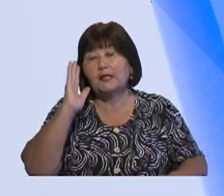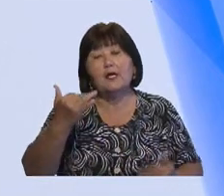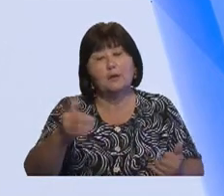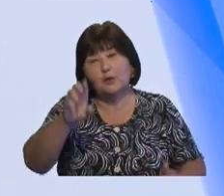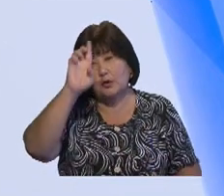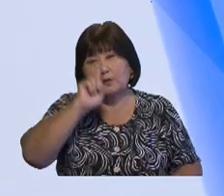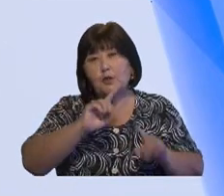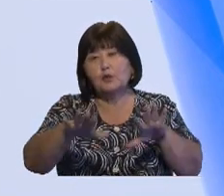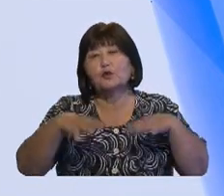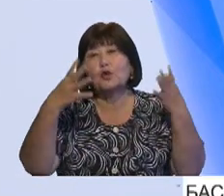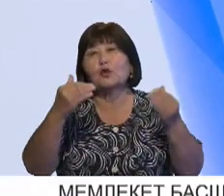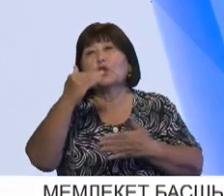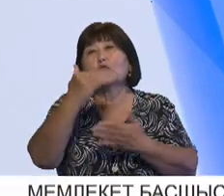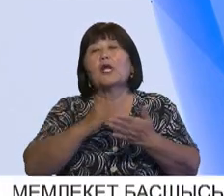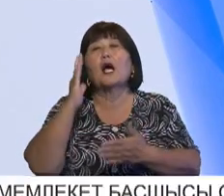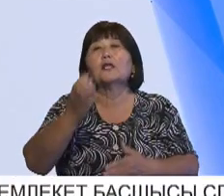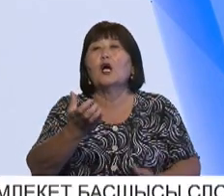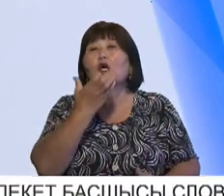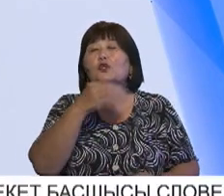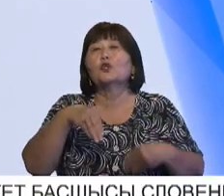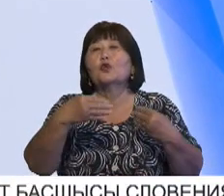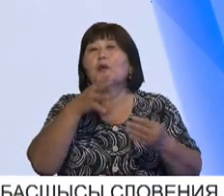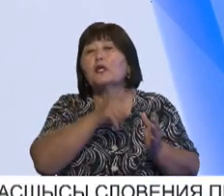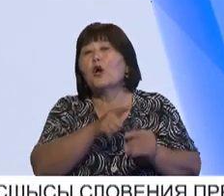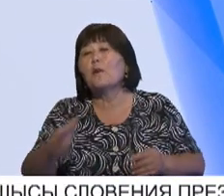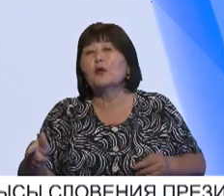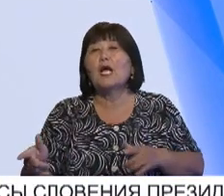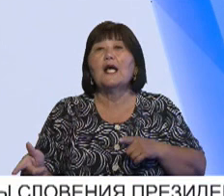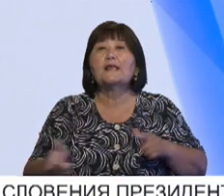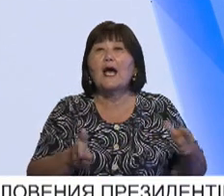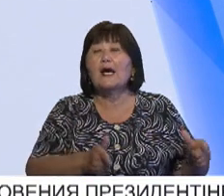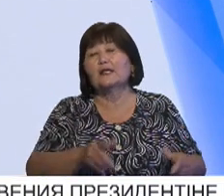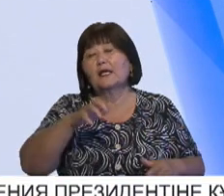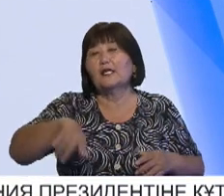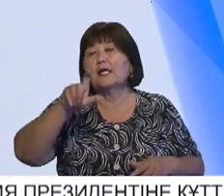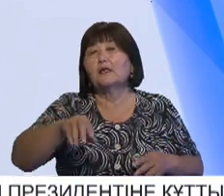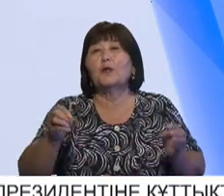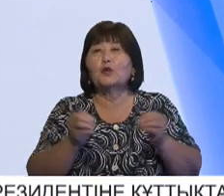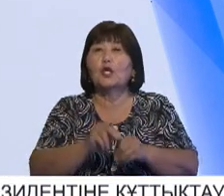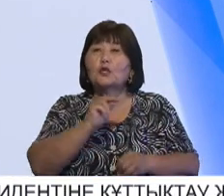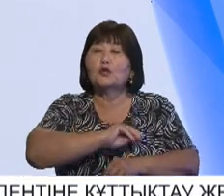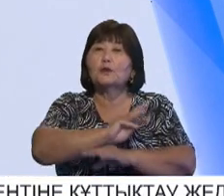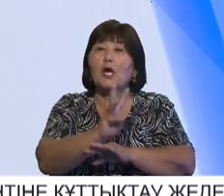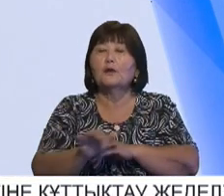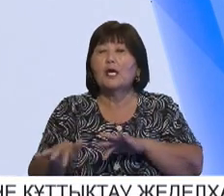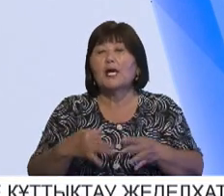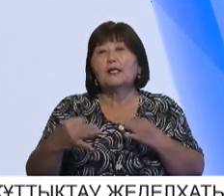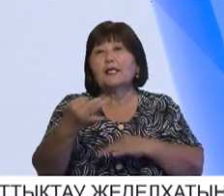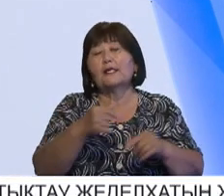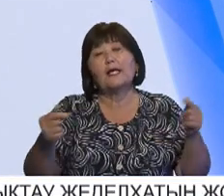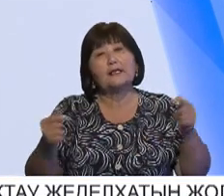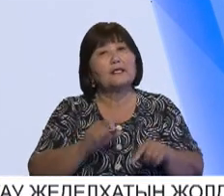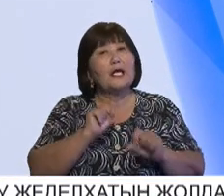Бүгін үкімет отырысының күн тәртібінде алдағы жылу беру маусымына дайындық жайымен ел азаматтарын тұрақты жұмыспен қамту шаралары талқыланып,